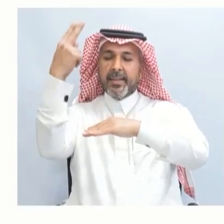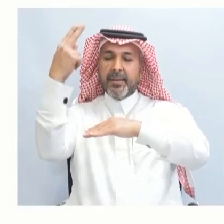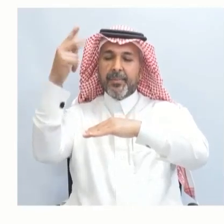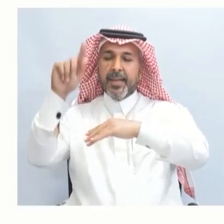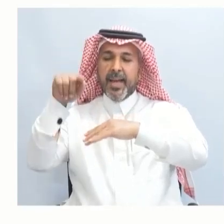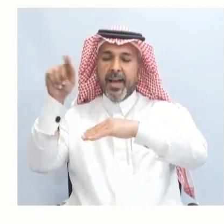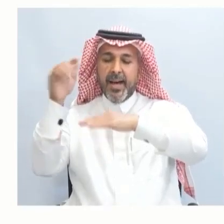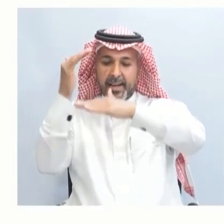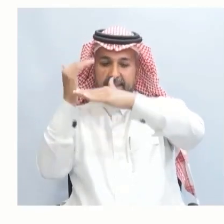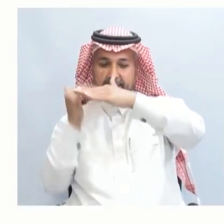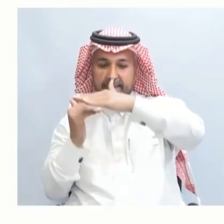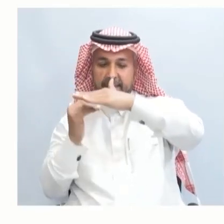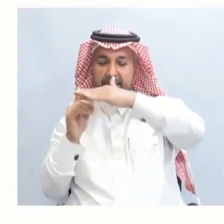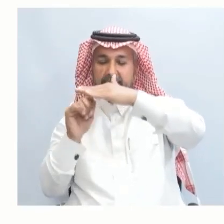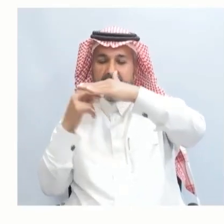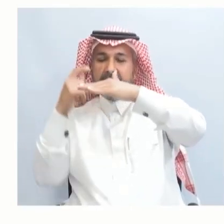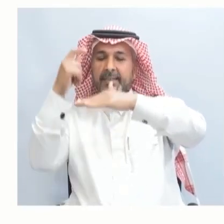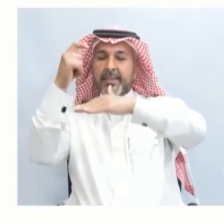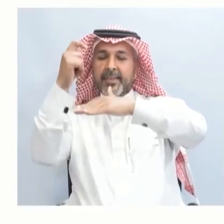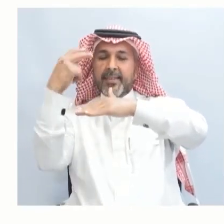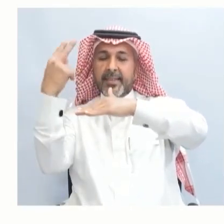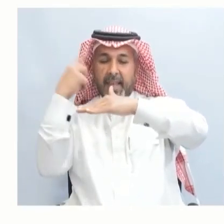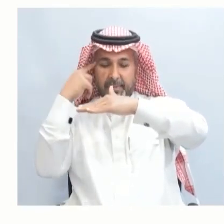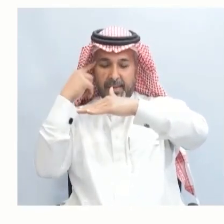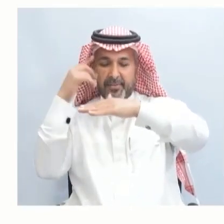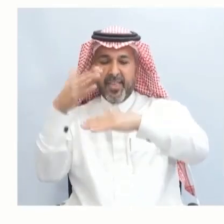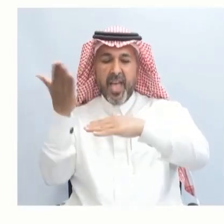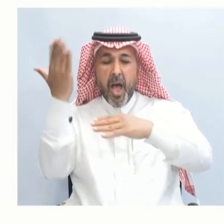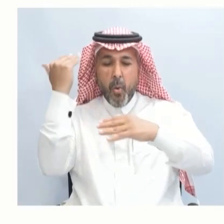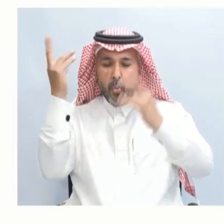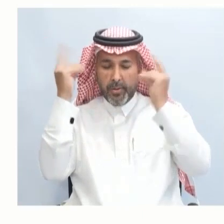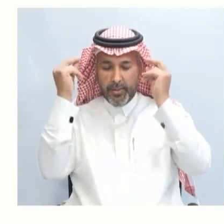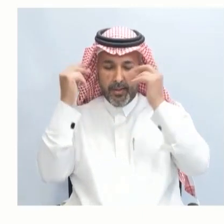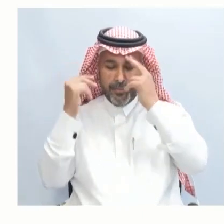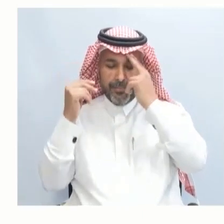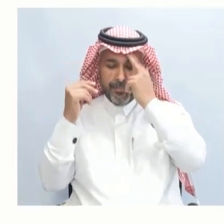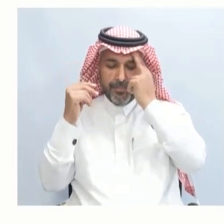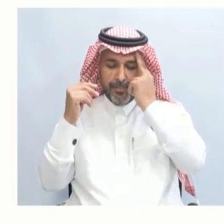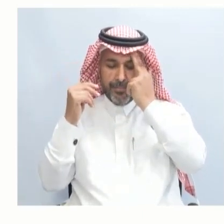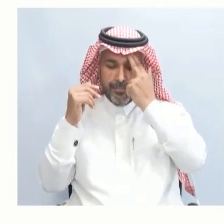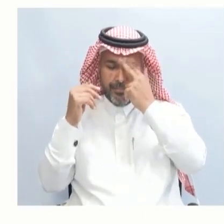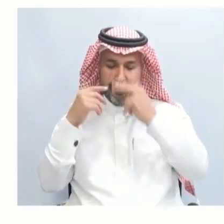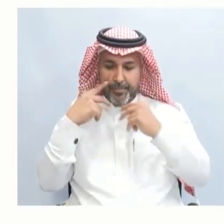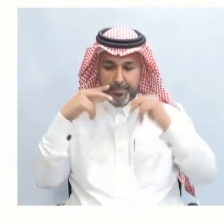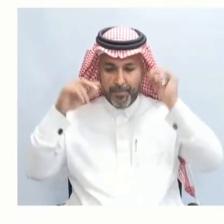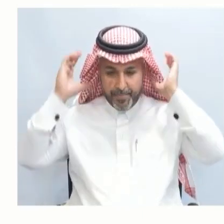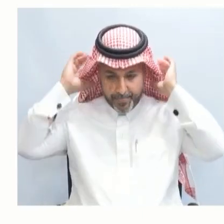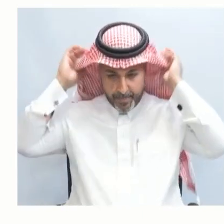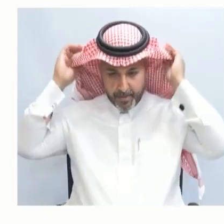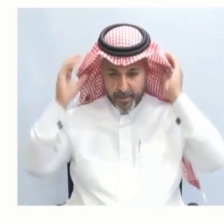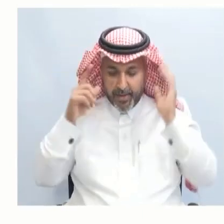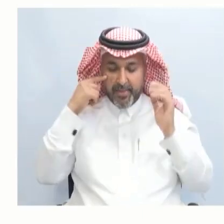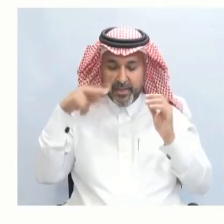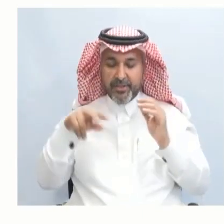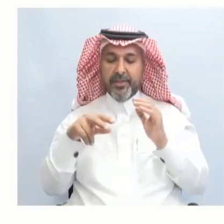معادلات اخذناها سابقا عزيزي الطالب والطالبه في في المرحله الثانويه بالتعويض عن ذلك سنحصل على ماذا تي